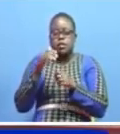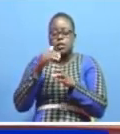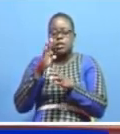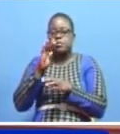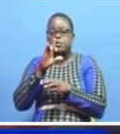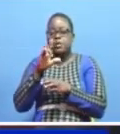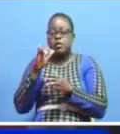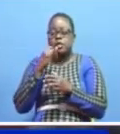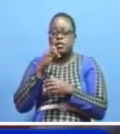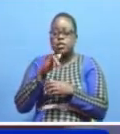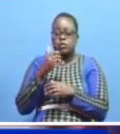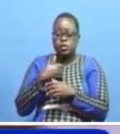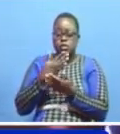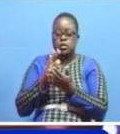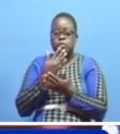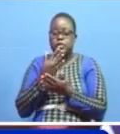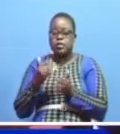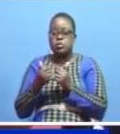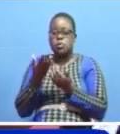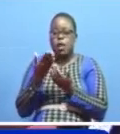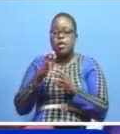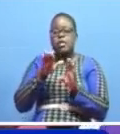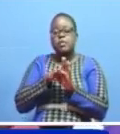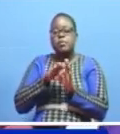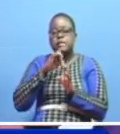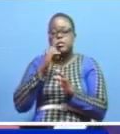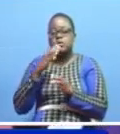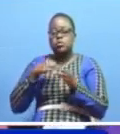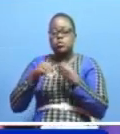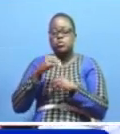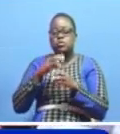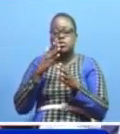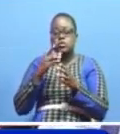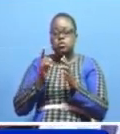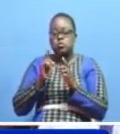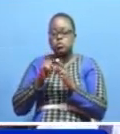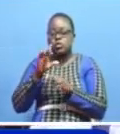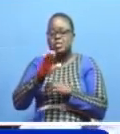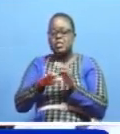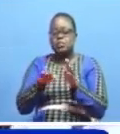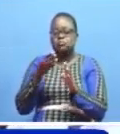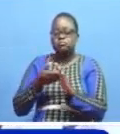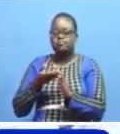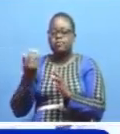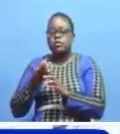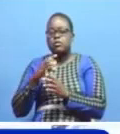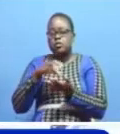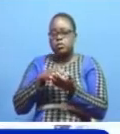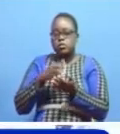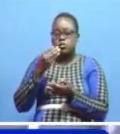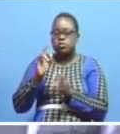uni kanavena amwa mamaundu ala amemba aya mawete tene mama nodhothe kwa seta ambia kumuveta Nzilu kuma mwanyani wa munini wa